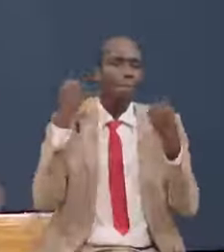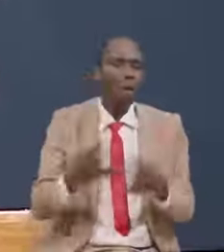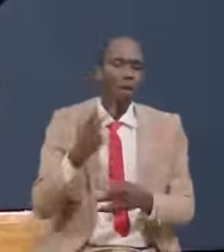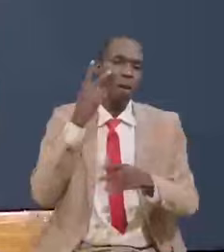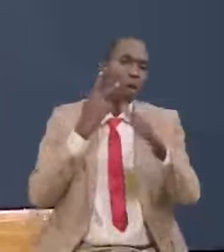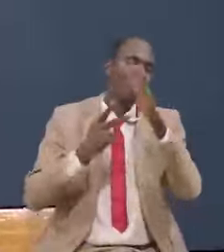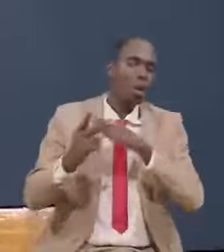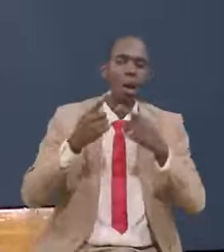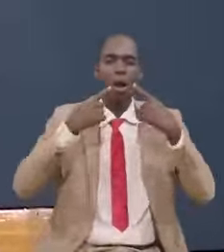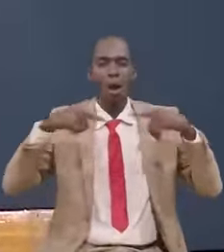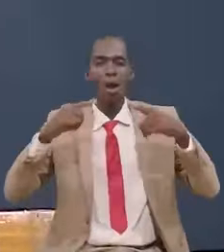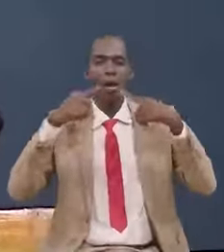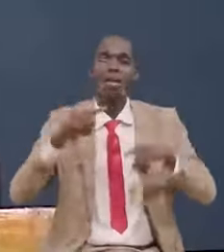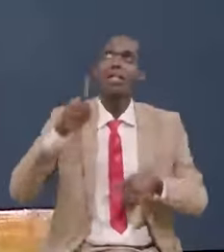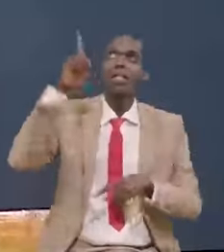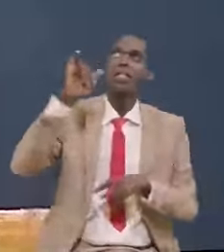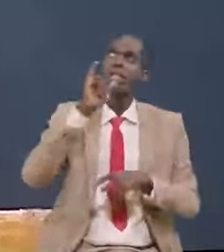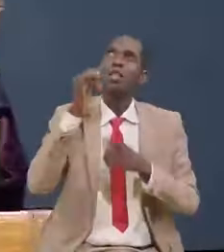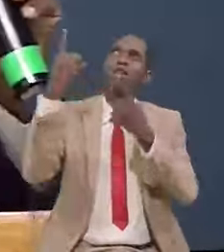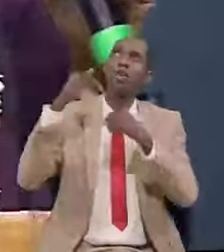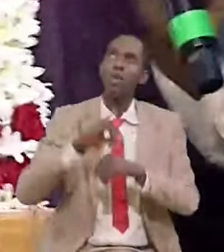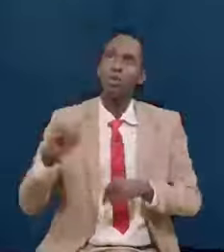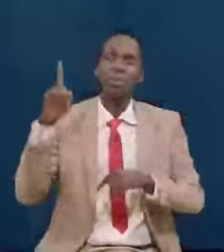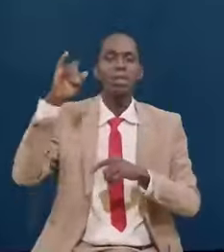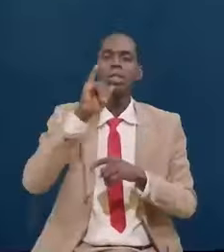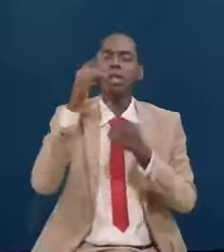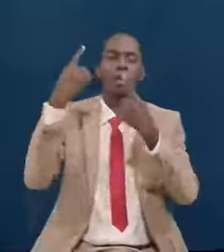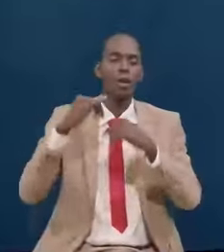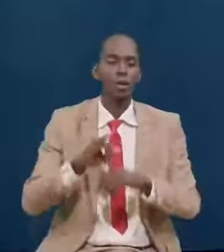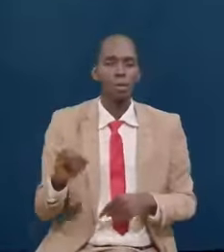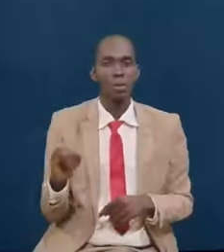Et il y avait des prophéties annonçant, il viendra, il viendra.